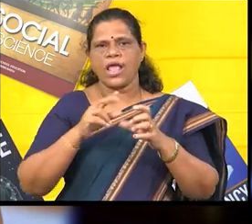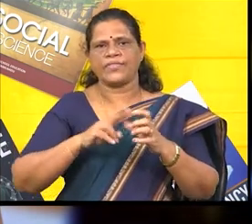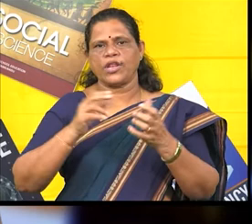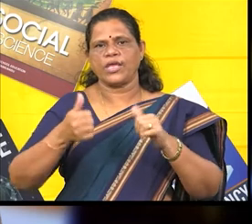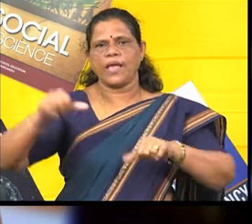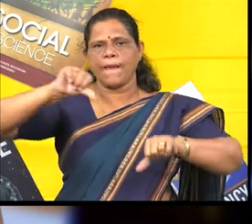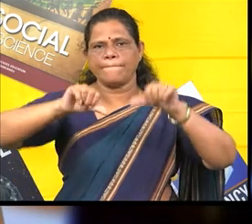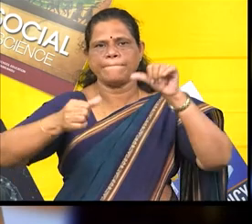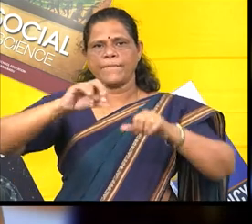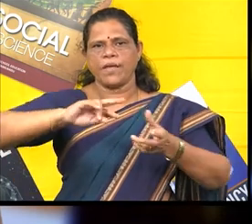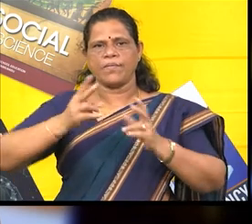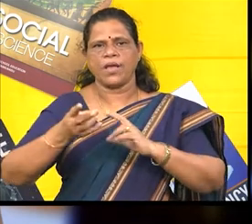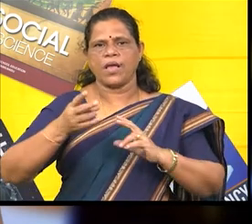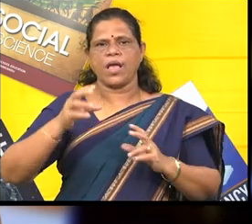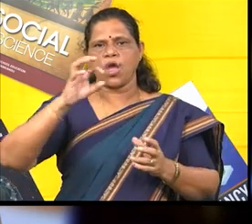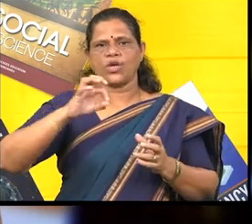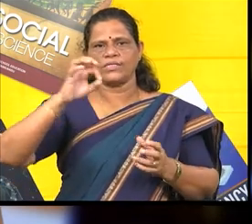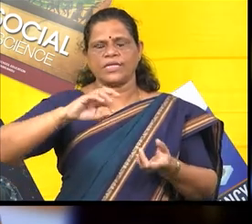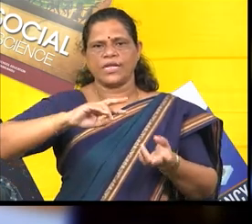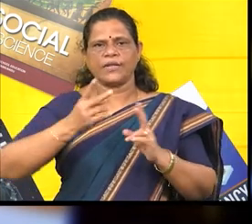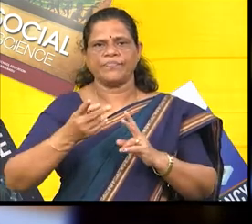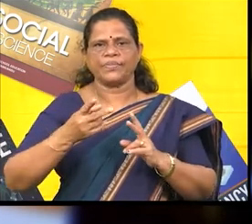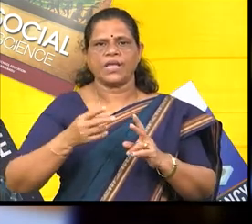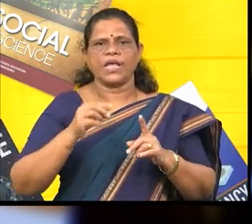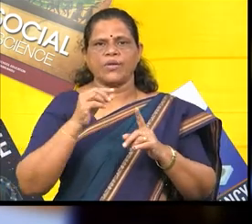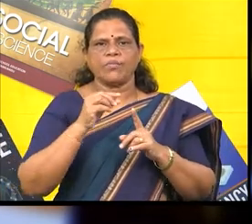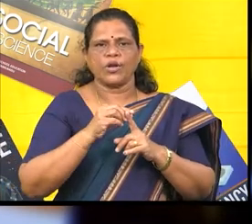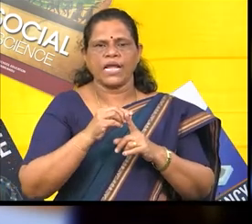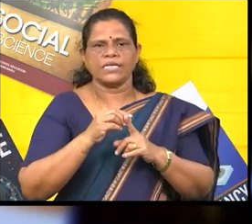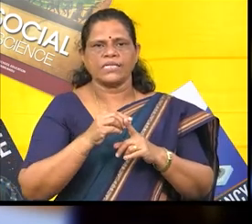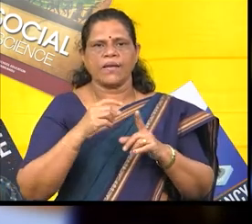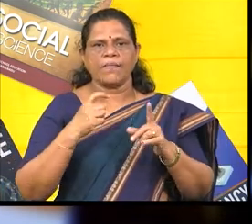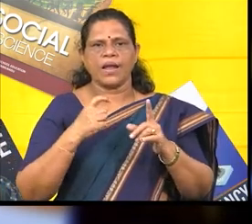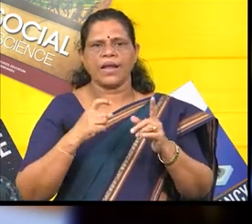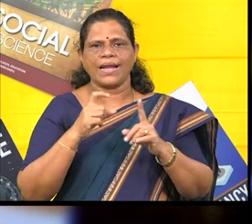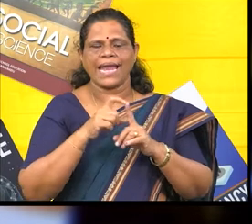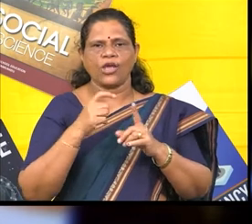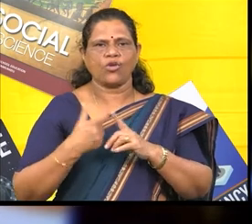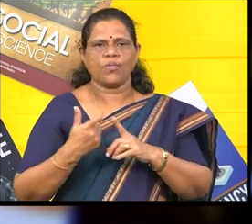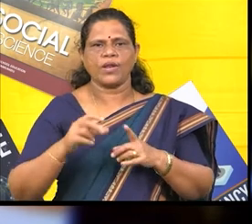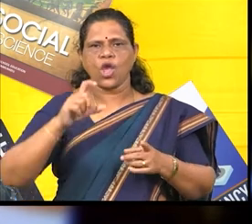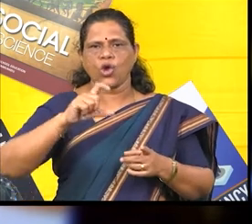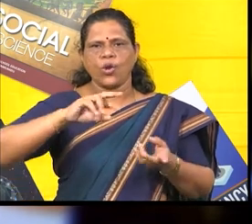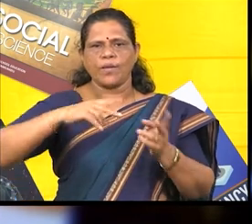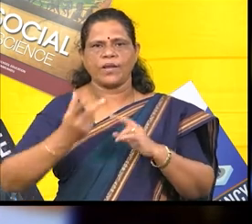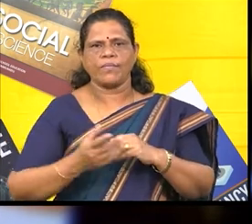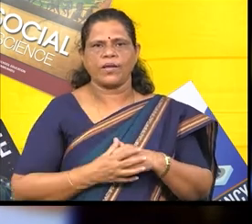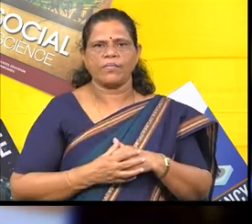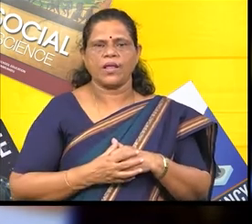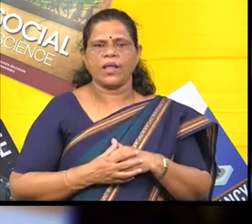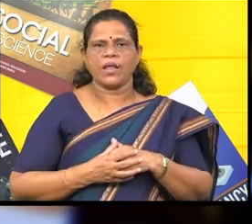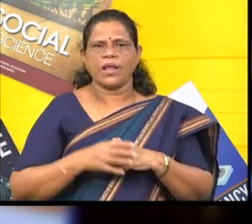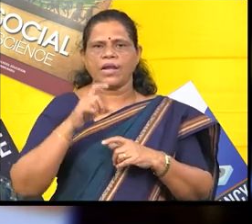மாறும், எத்தனால் எத்தனோய்க்கு அமிலமாக ஆக்சிஜன் ஏற்ற முடியும். அப்போ என்னாகும், இந்த பொட்டாசியம் டைக்ரோமேட் என்னாகும், குரோமேட்டாக மாறும்.